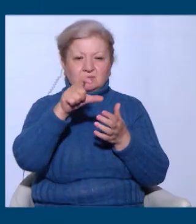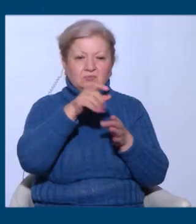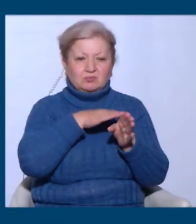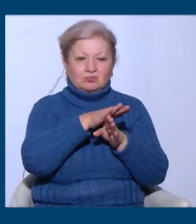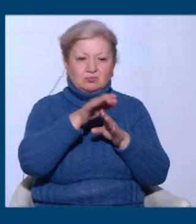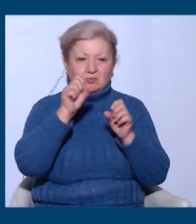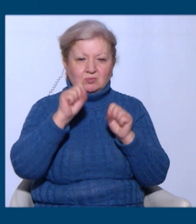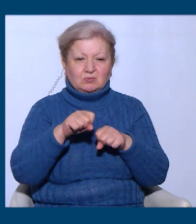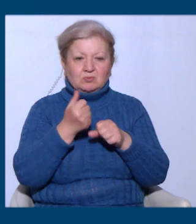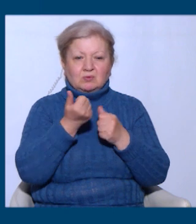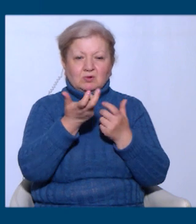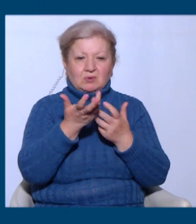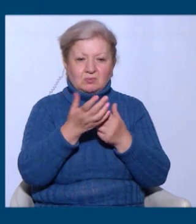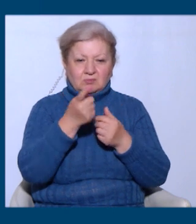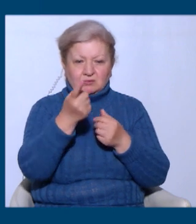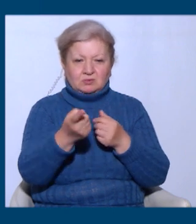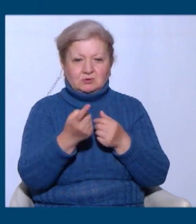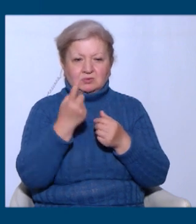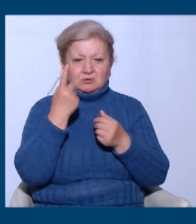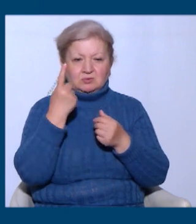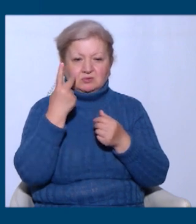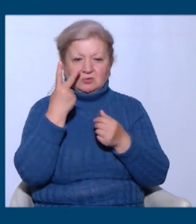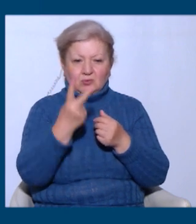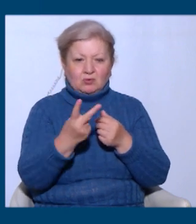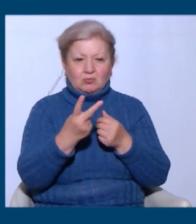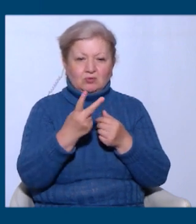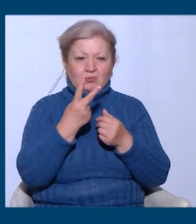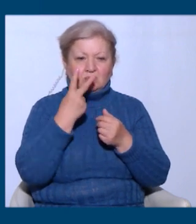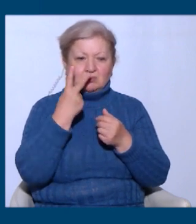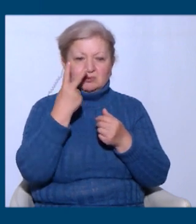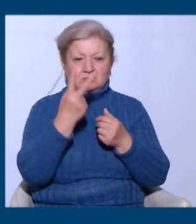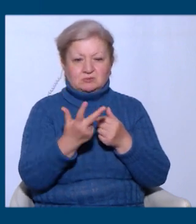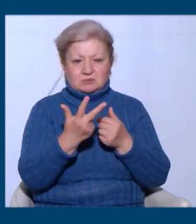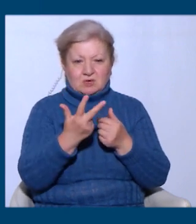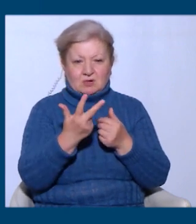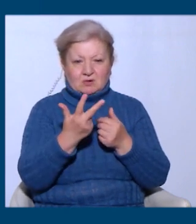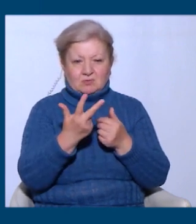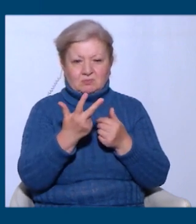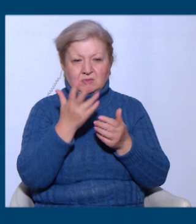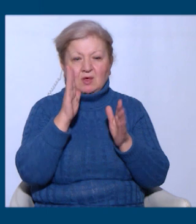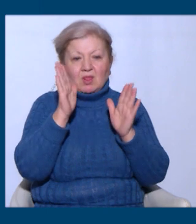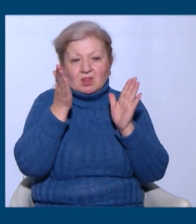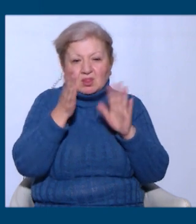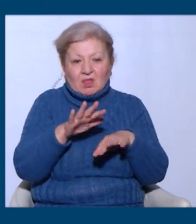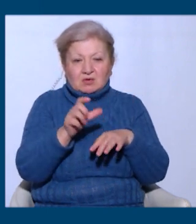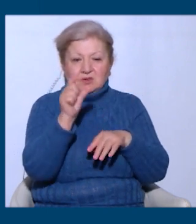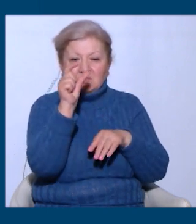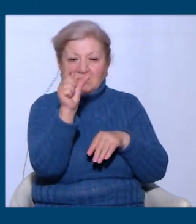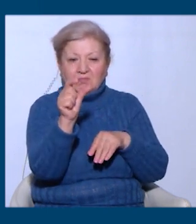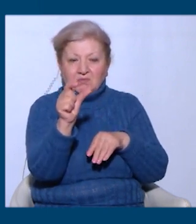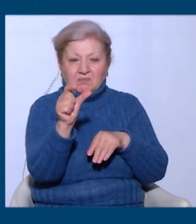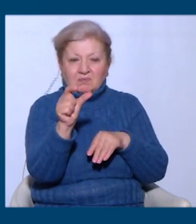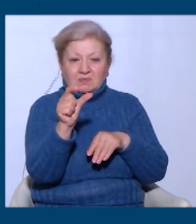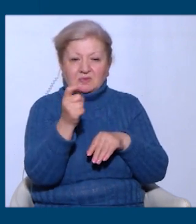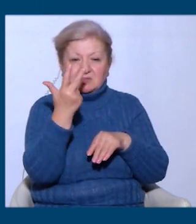ეს მოხაროთ, ეს კალი, აი 1, 2 და 3. და ეს დარჩა 14 მიასედი. ანუ